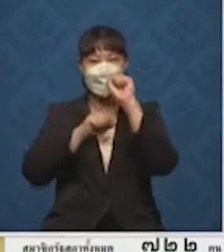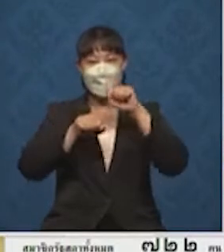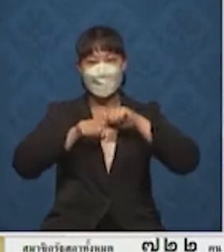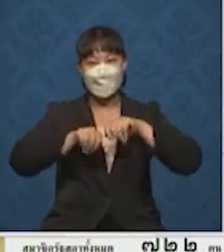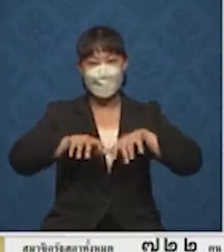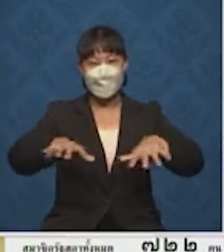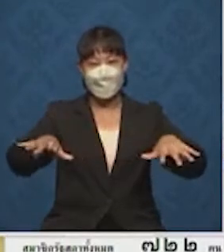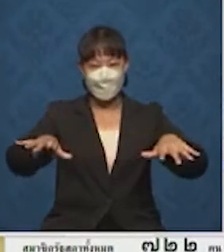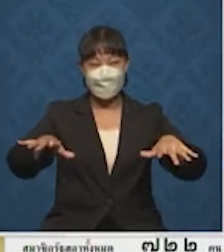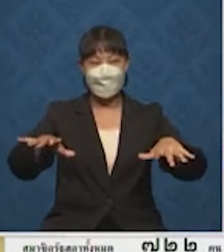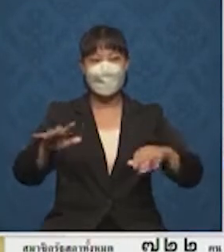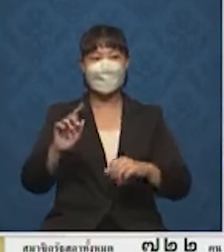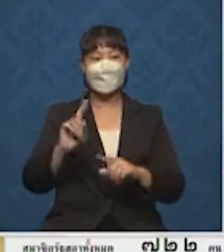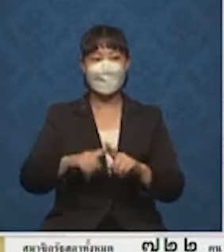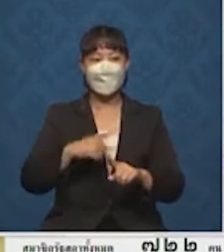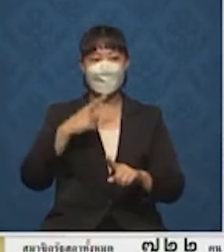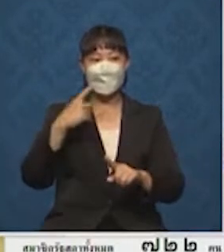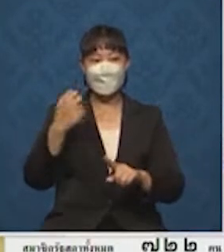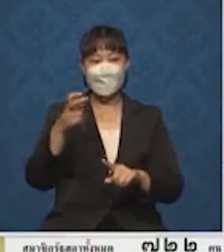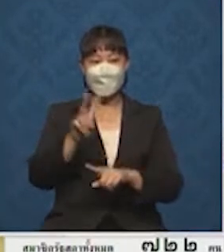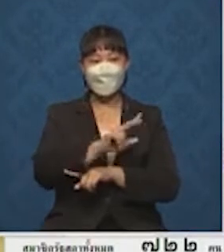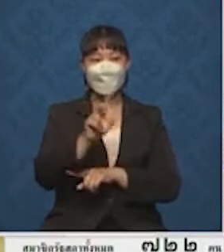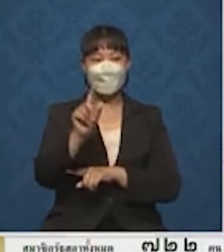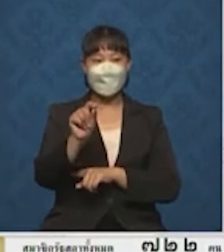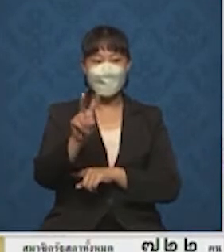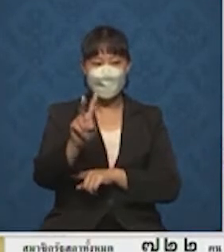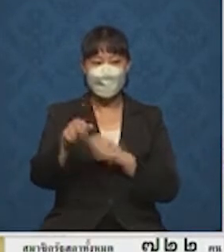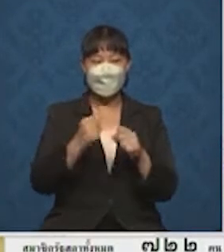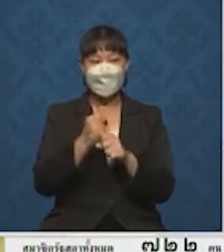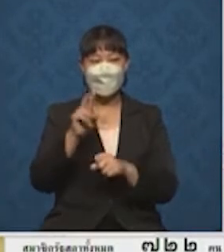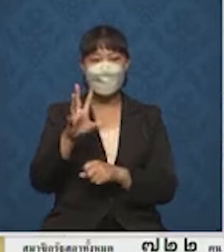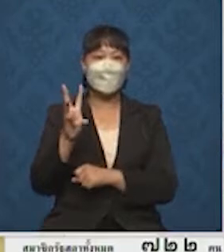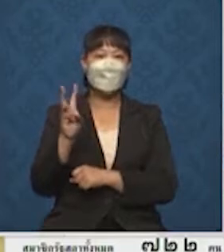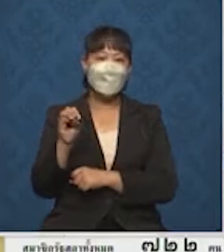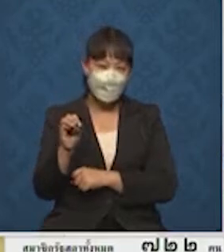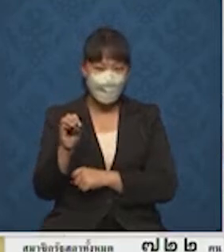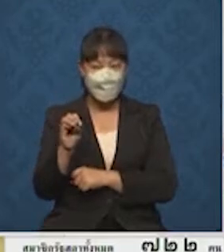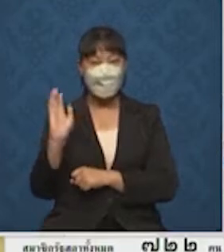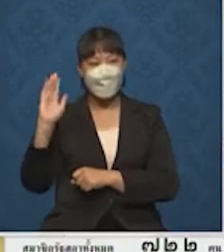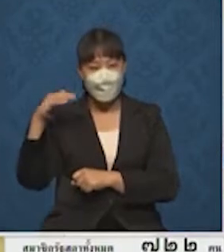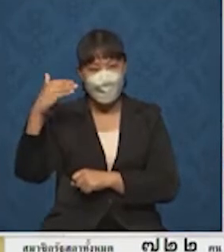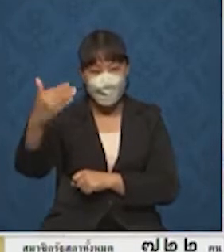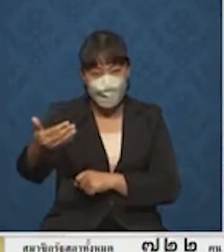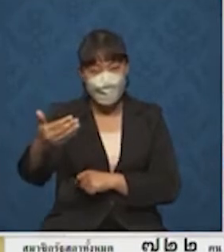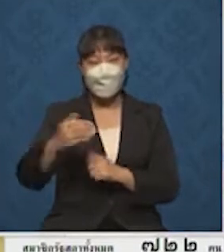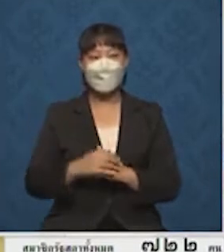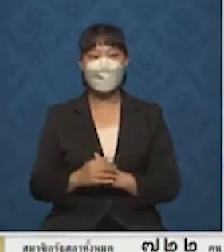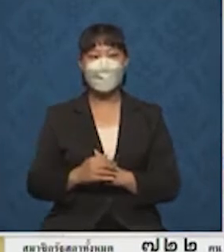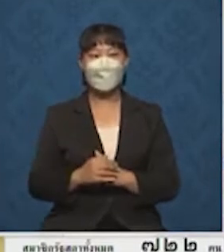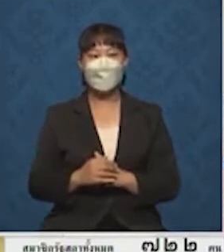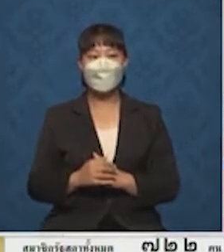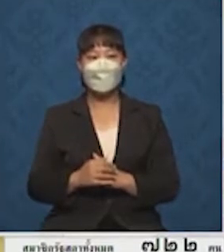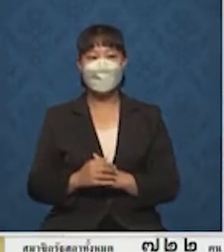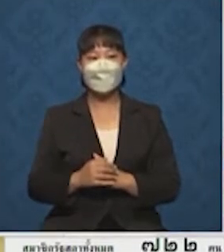กวันที่ proyect 2 ทัวาคม 2560ถัดจากนั้นไปถึงวั